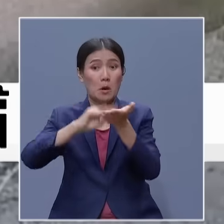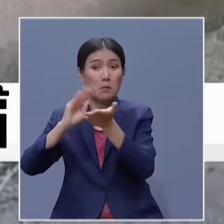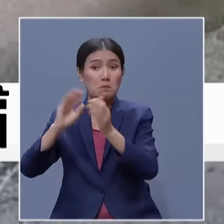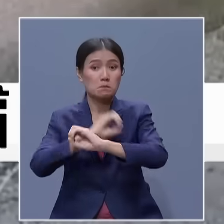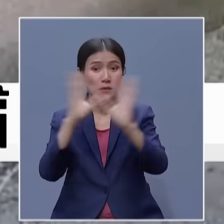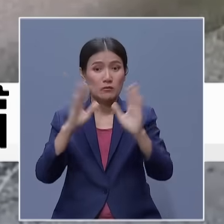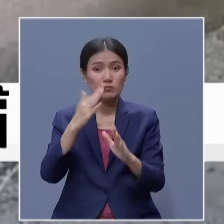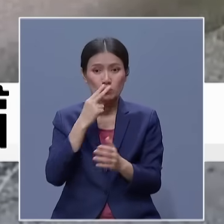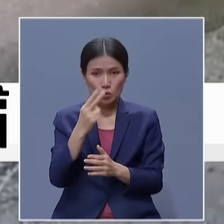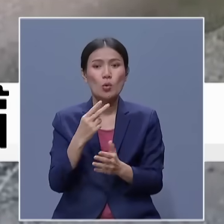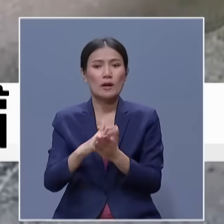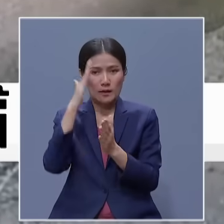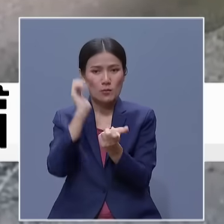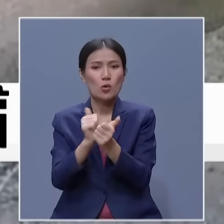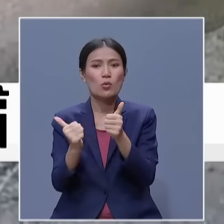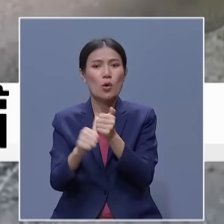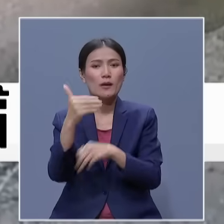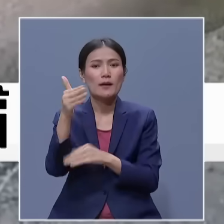ฟังท่านรองโจ๊กอธิบายอีกทีนะครับ